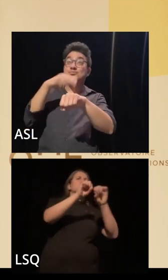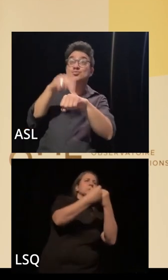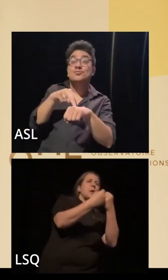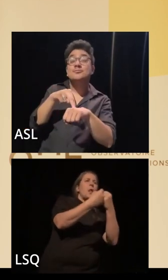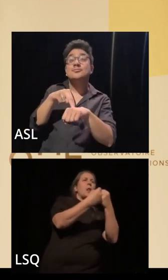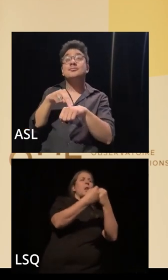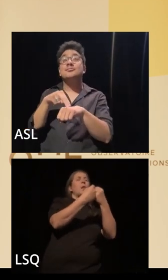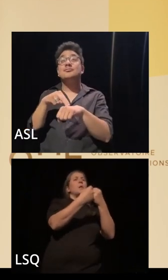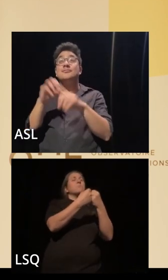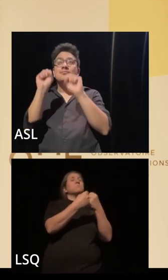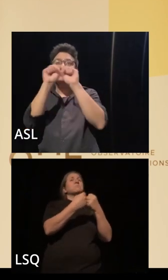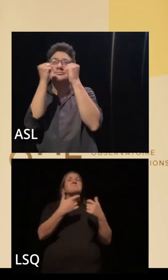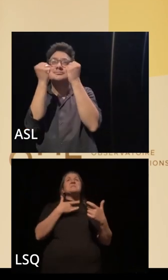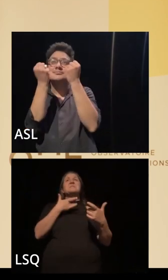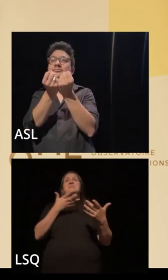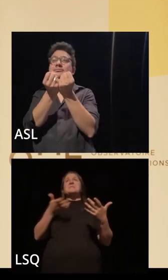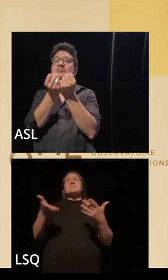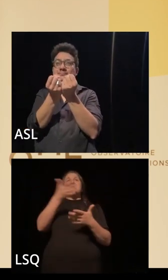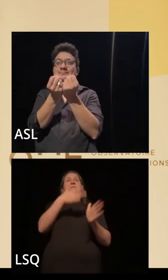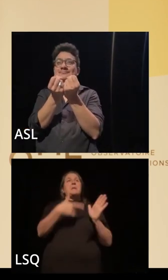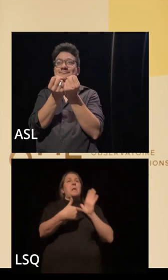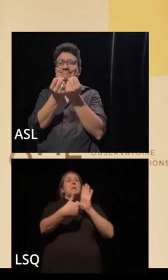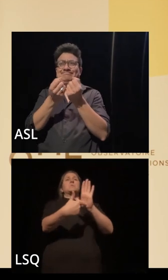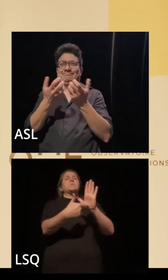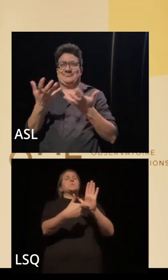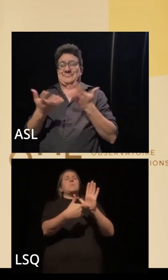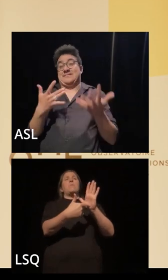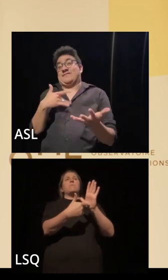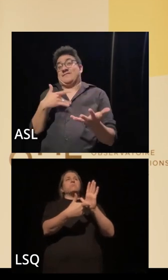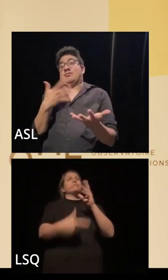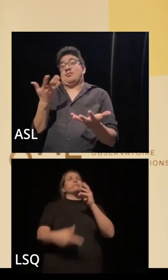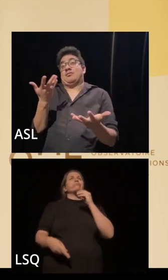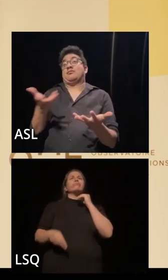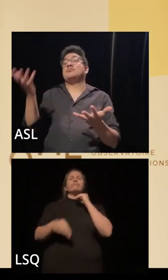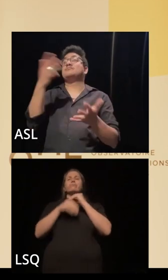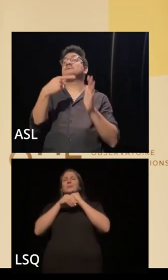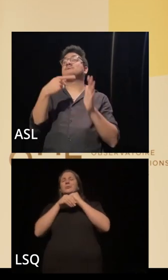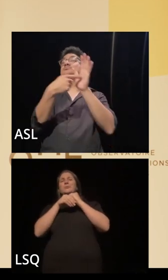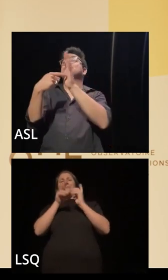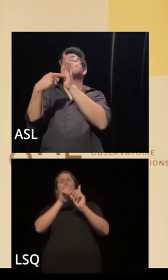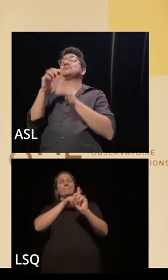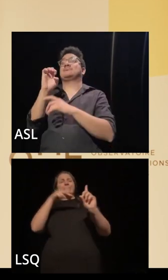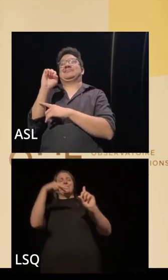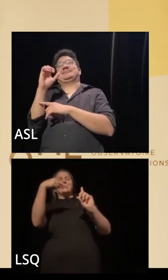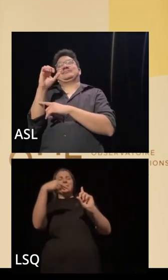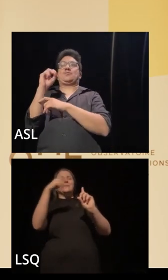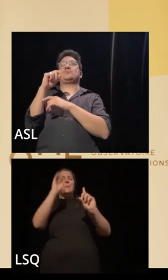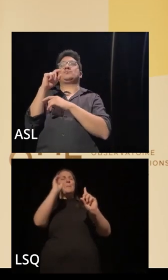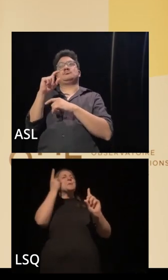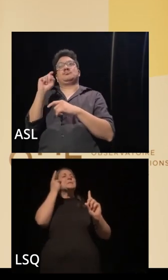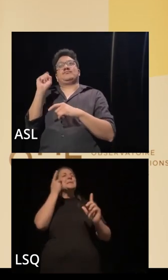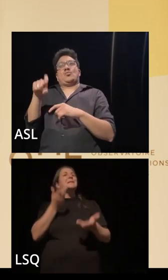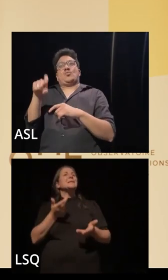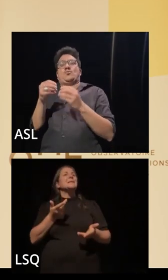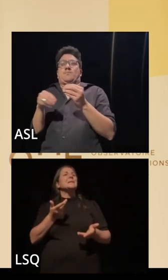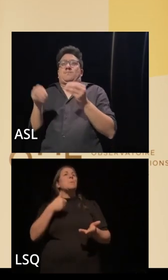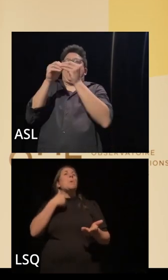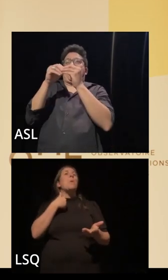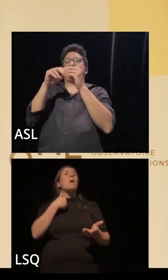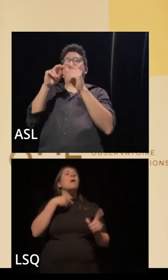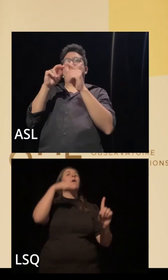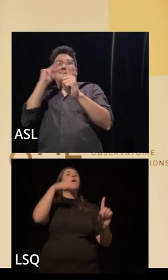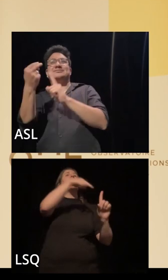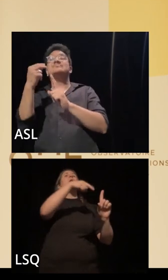que l'exposition à la galerie SBC apporte un éclairage plus politique, parce qu'on parle de fleuves